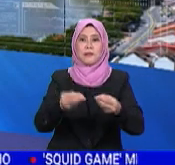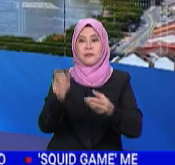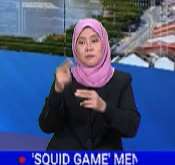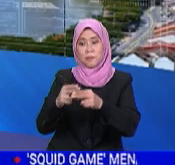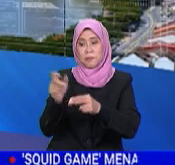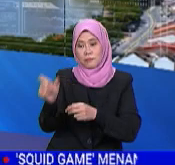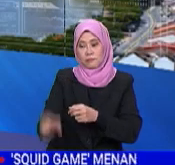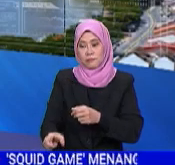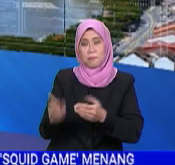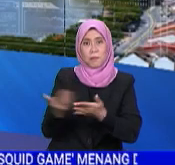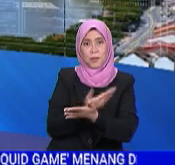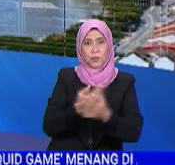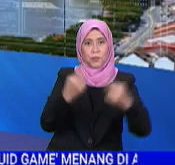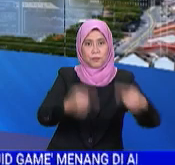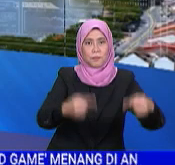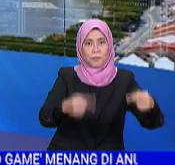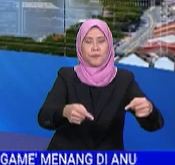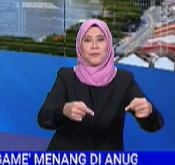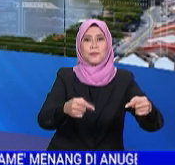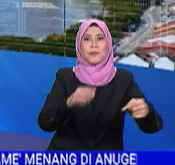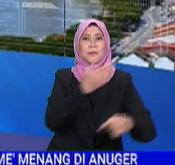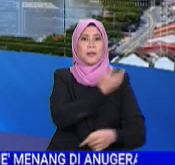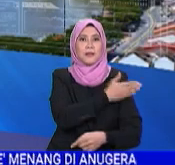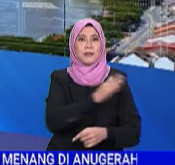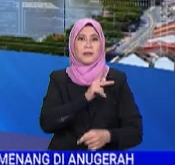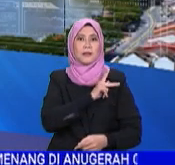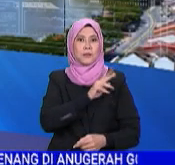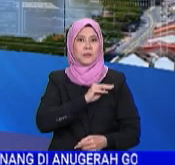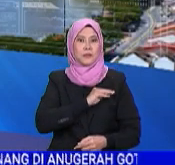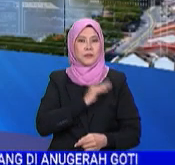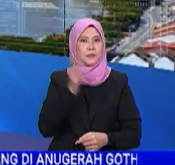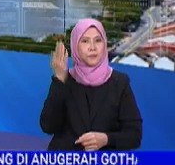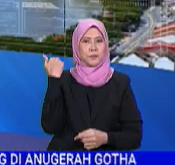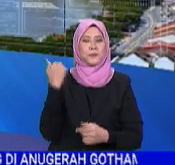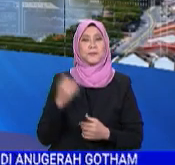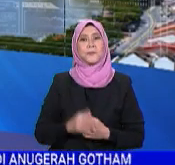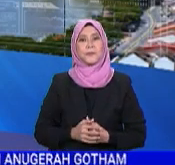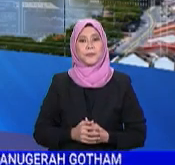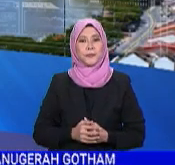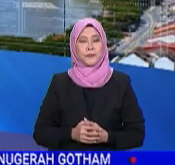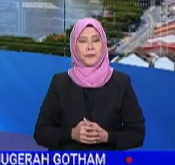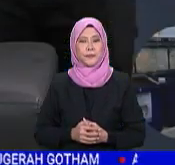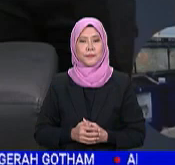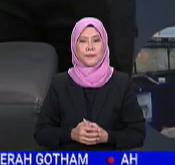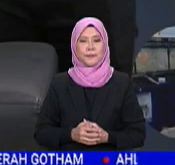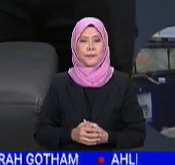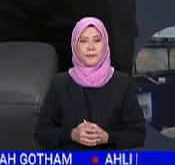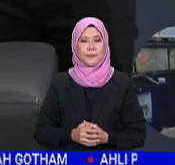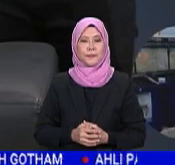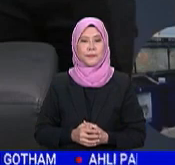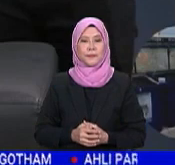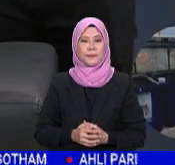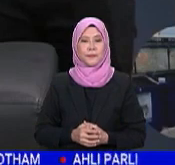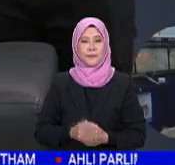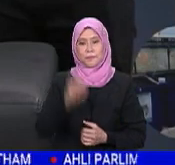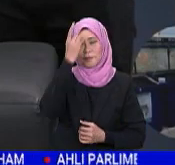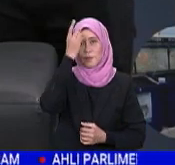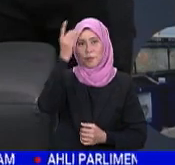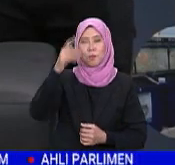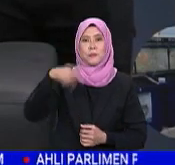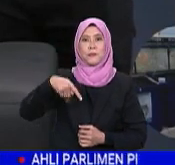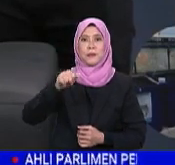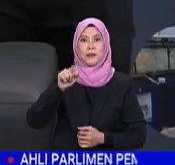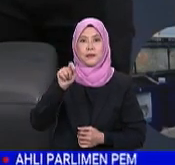calon baru bertanding di kursi bekas ketua menteri terdahulu itu jatuh